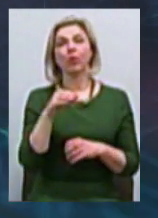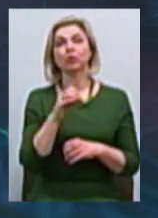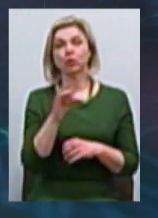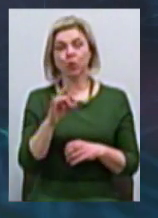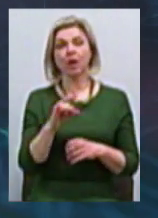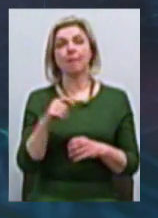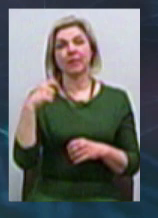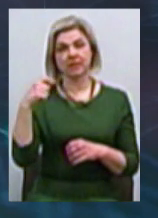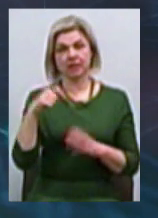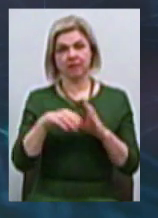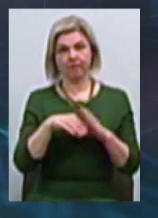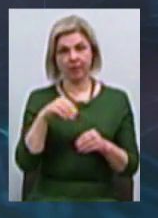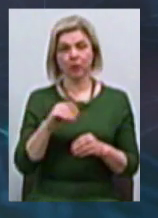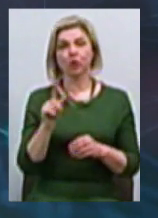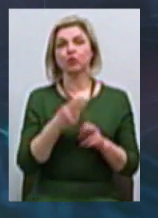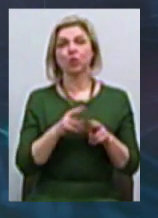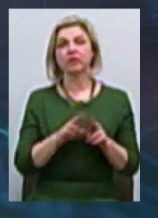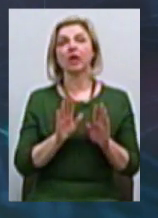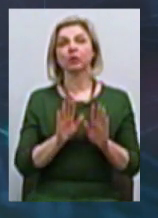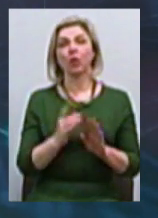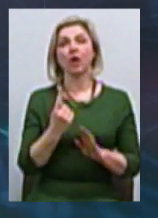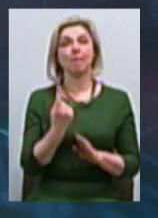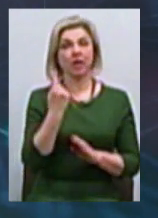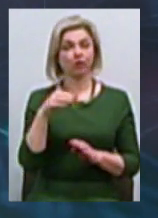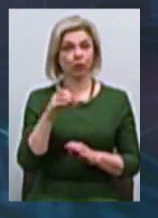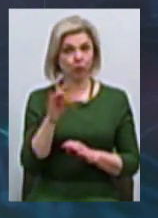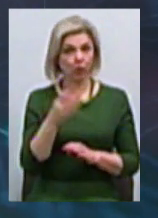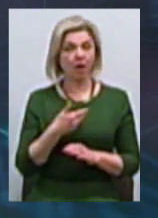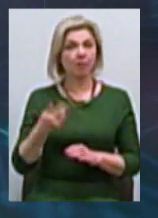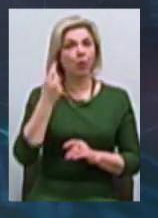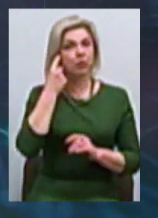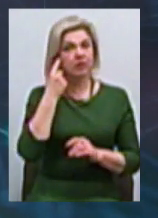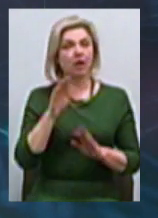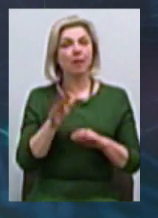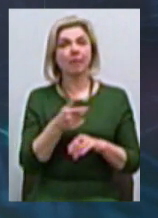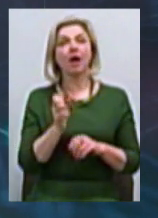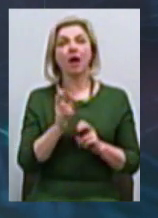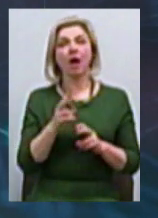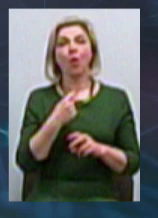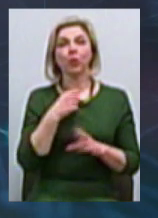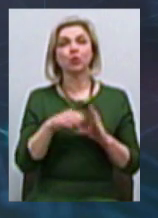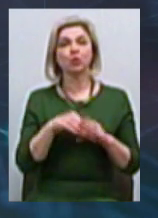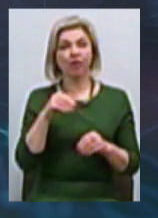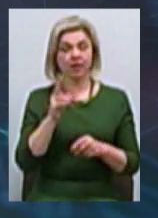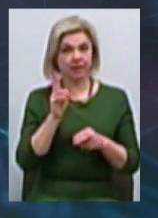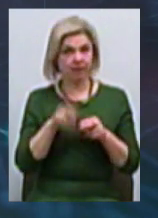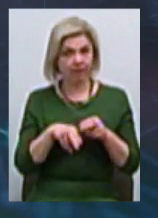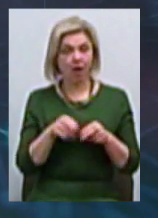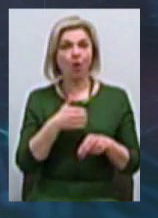виборів. Ну, власне, про те, що це лише перший тур, ми дізналися після того, як голосування завершилося, хоча